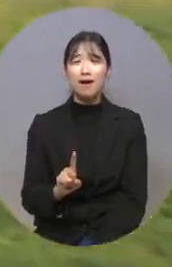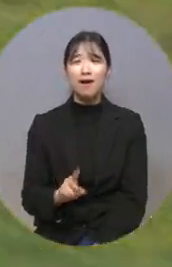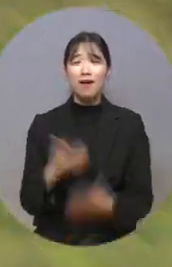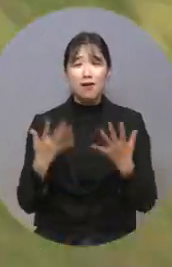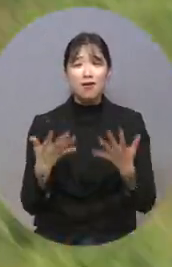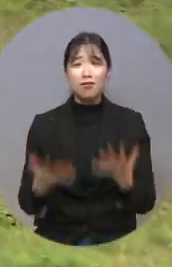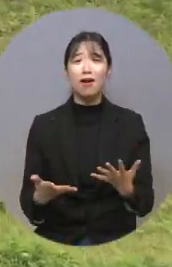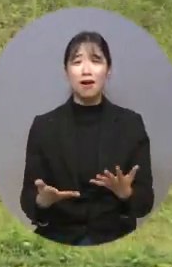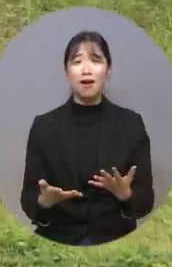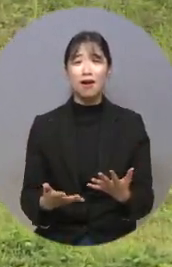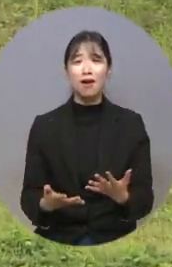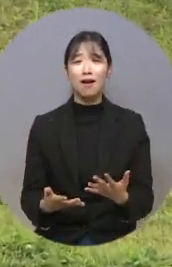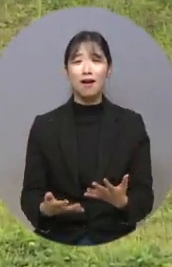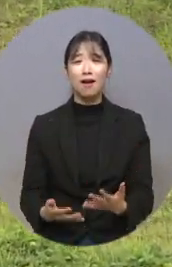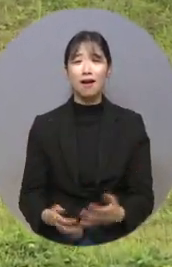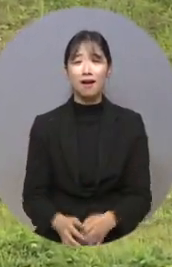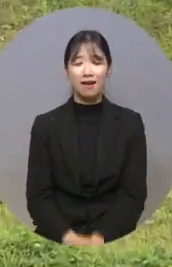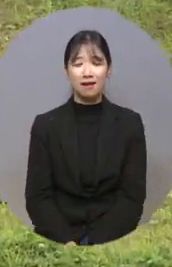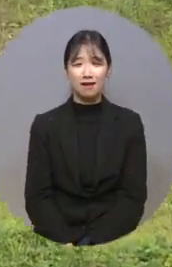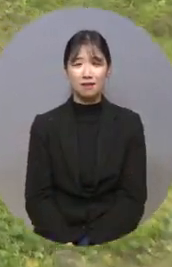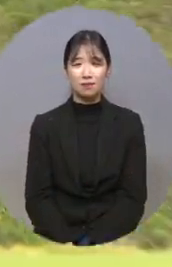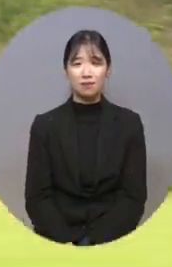고마워! 어떡해! 오빠!